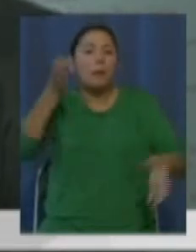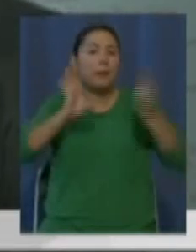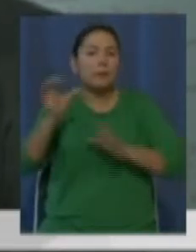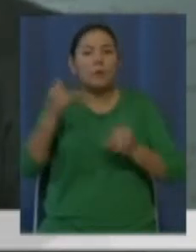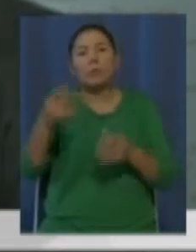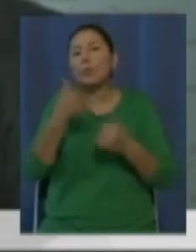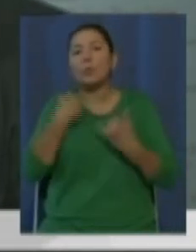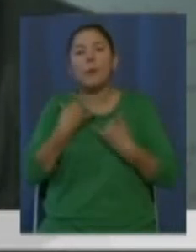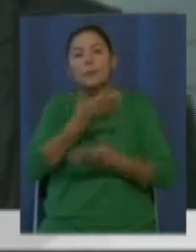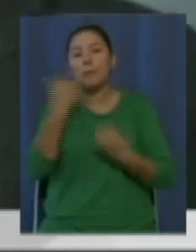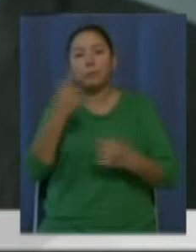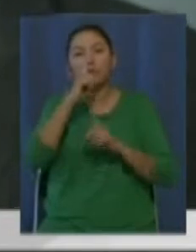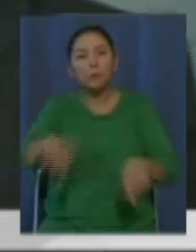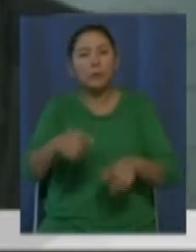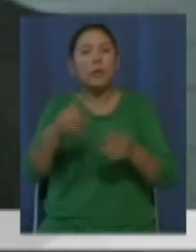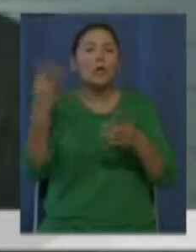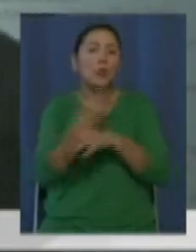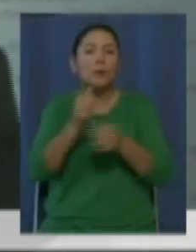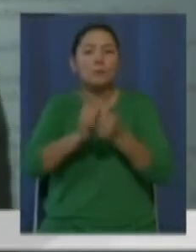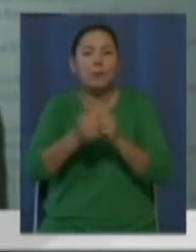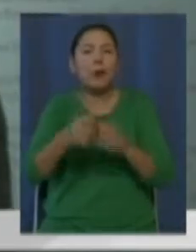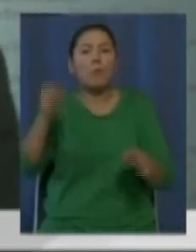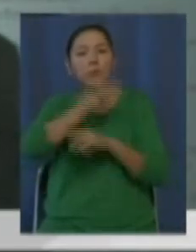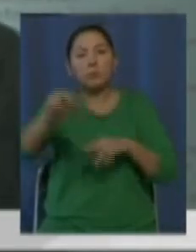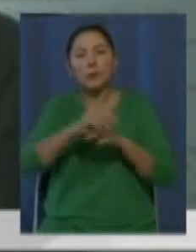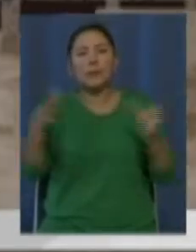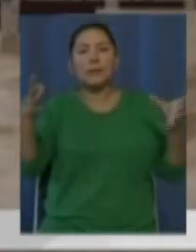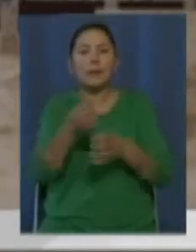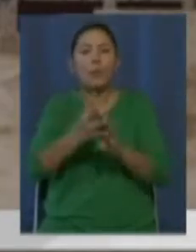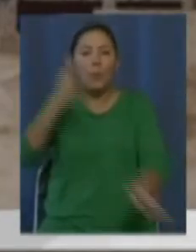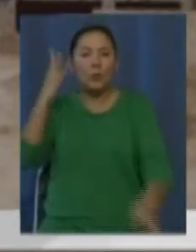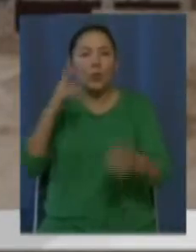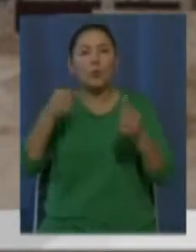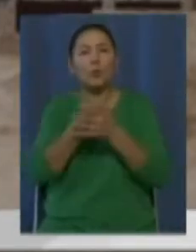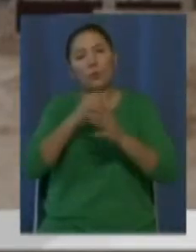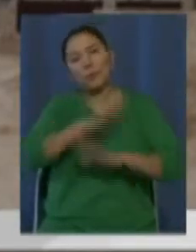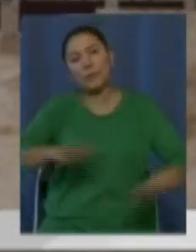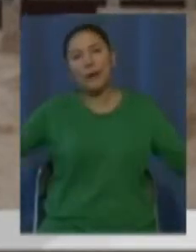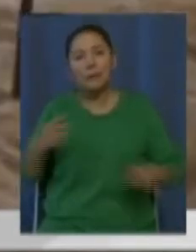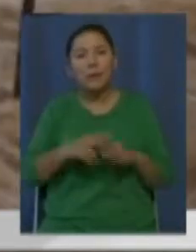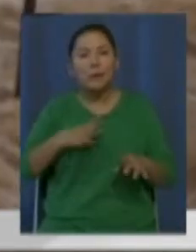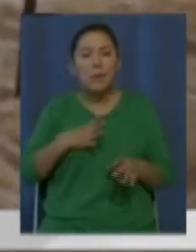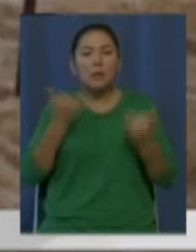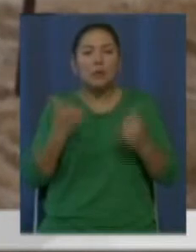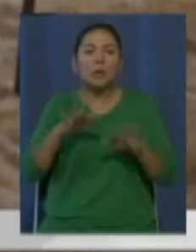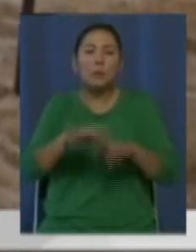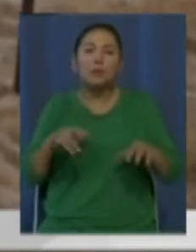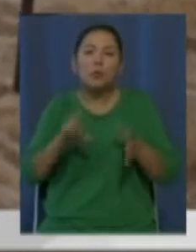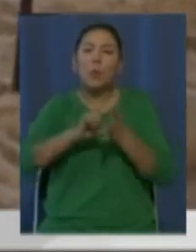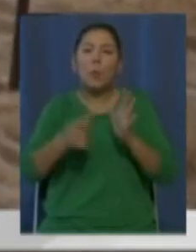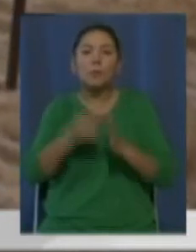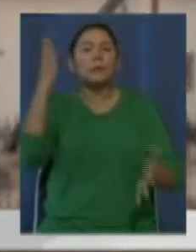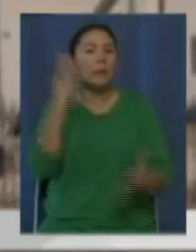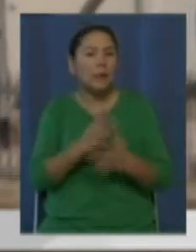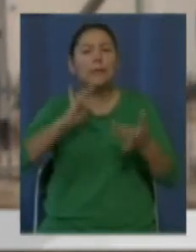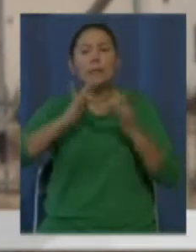Осы денгейде ұстауға. Енді осы дағдарыстан шығудың амалы ғой бәрі. Алда уақытта тұрғындардың пәтерді жалға алып, кейін сатып алуға